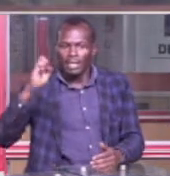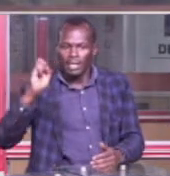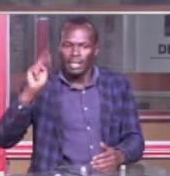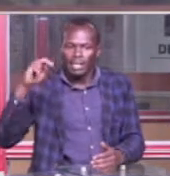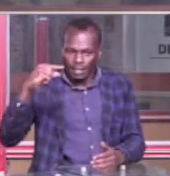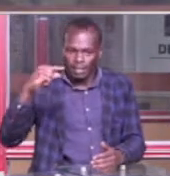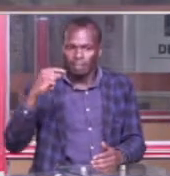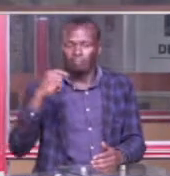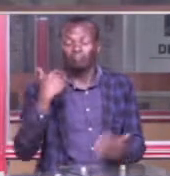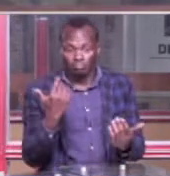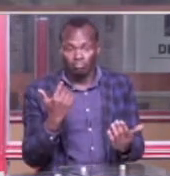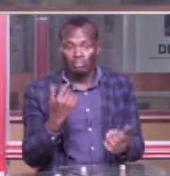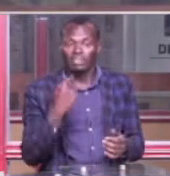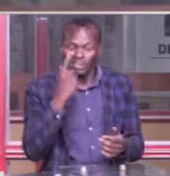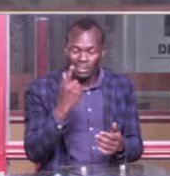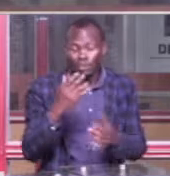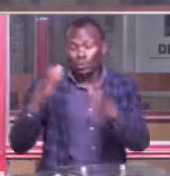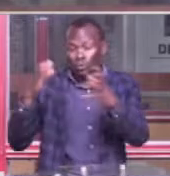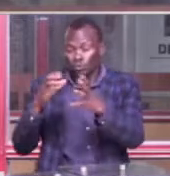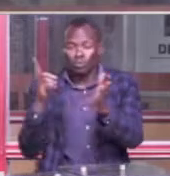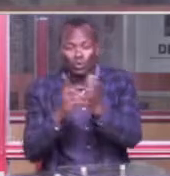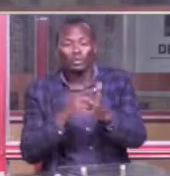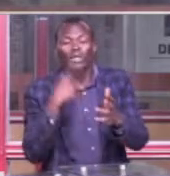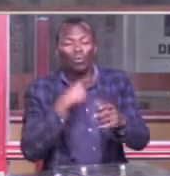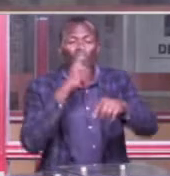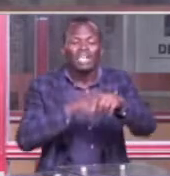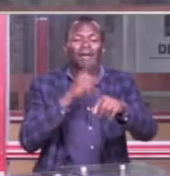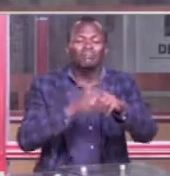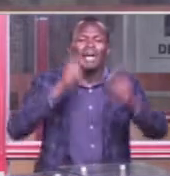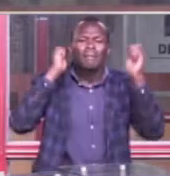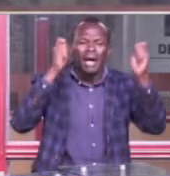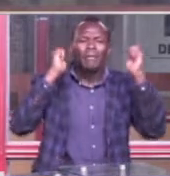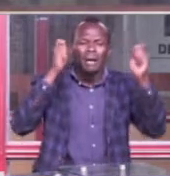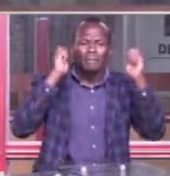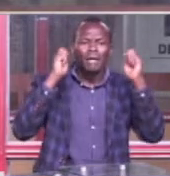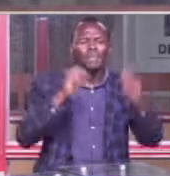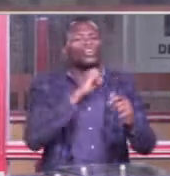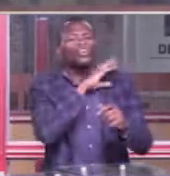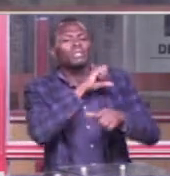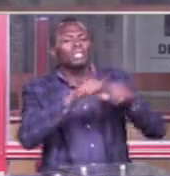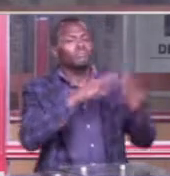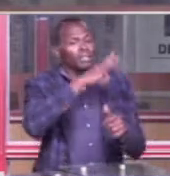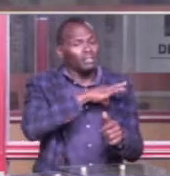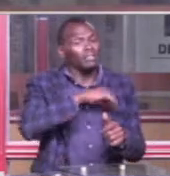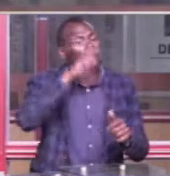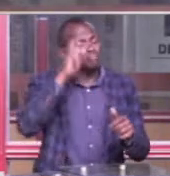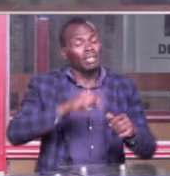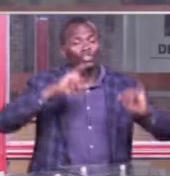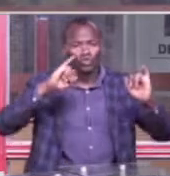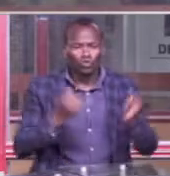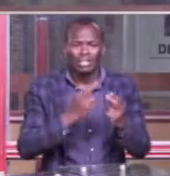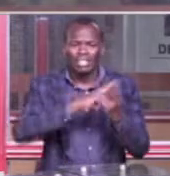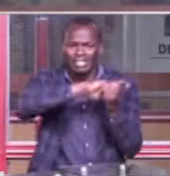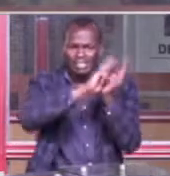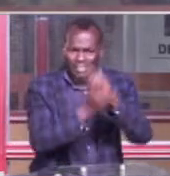muze okwekalakasa nga buli kiseera nga bagala okubongeza omusaala bwe basanye okweddako bunnambiro. Ona agamba nti okutaasa